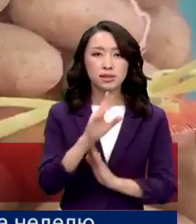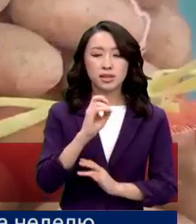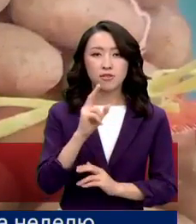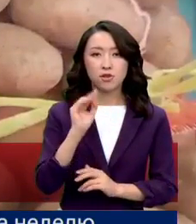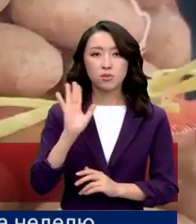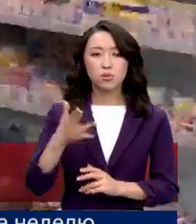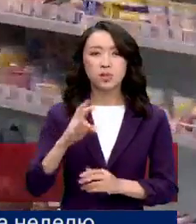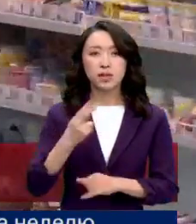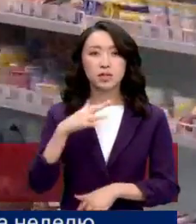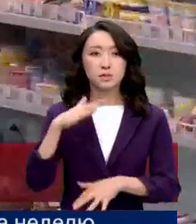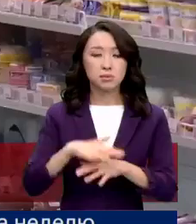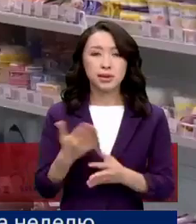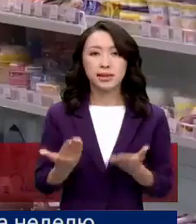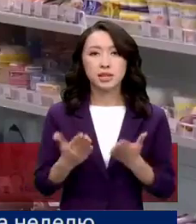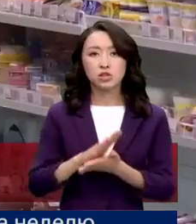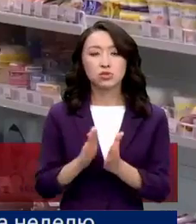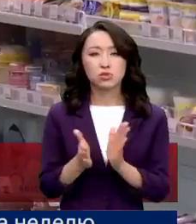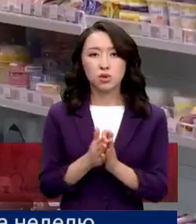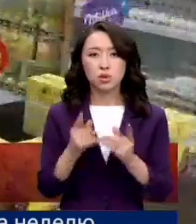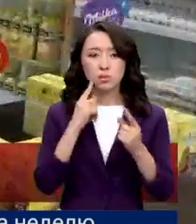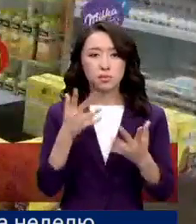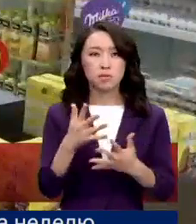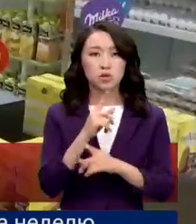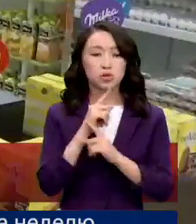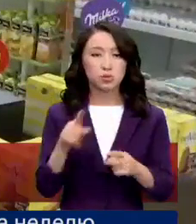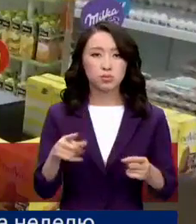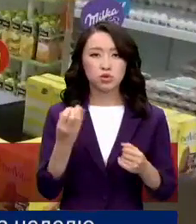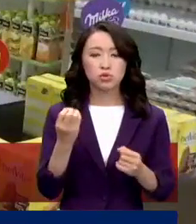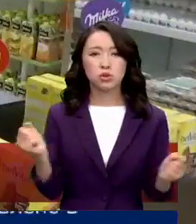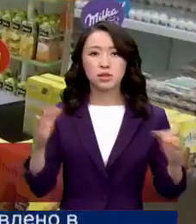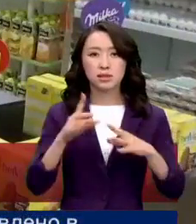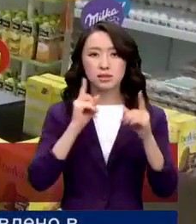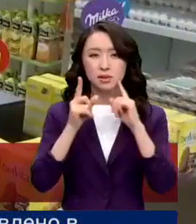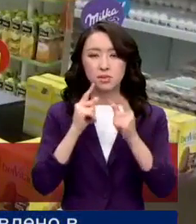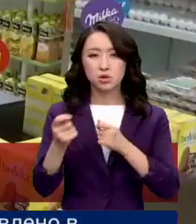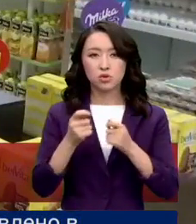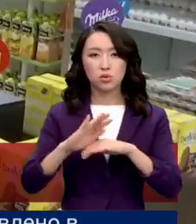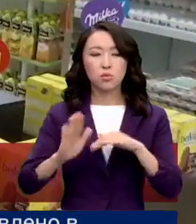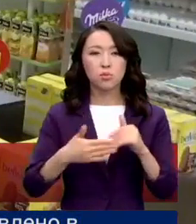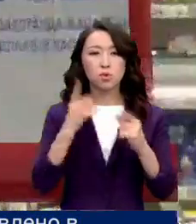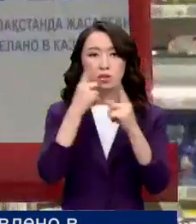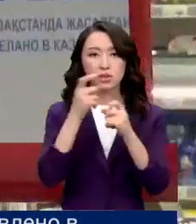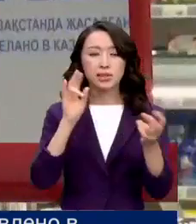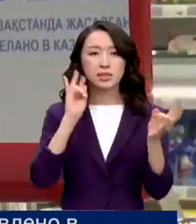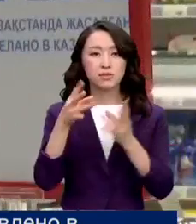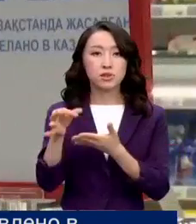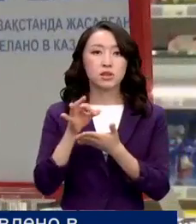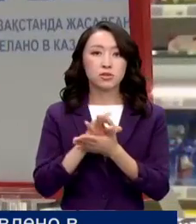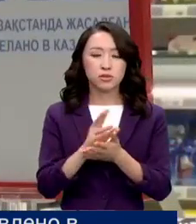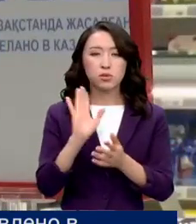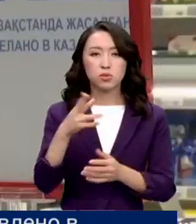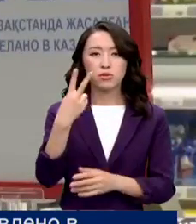примет Национальный банк, если ситуация не прояснится? Очередное собрание регулятора, после которого будет известен конкретный ответ, назначено